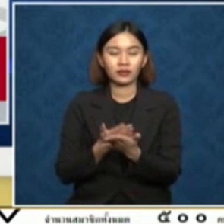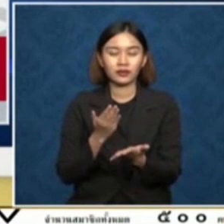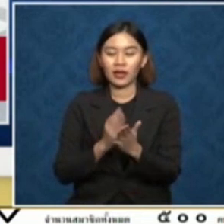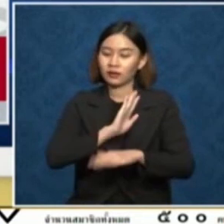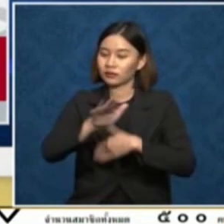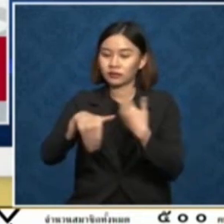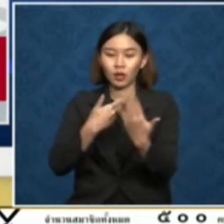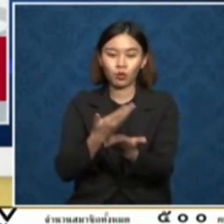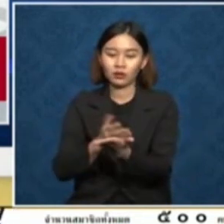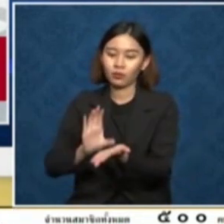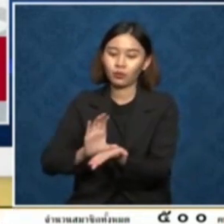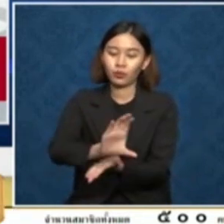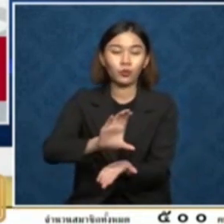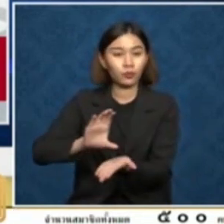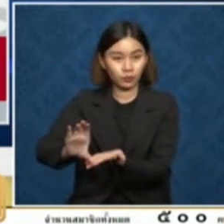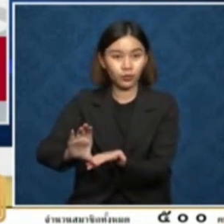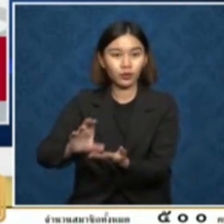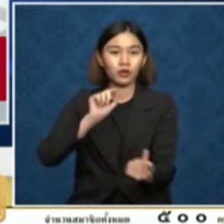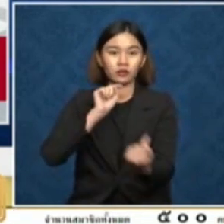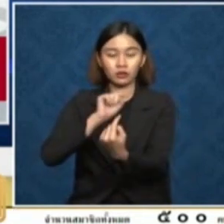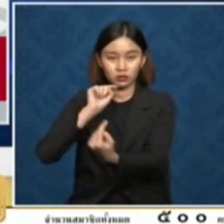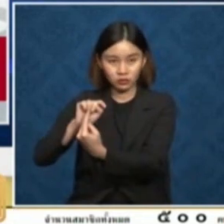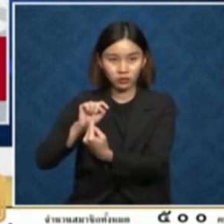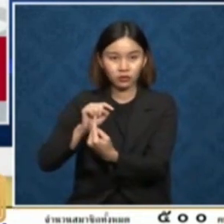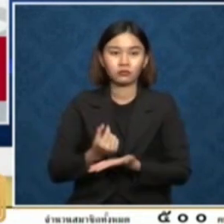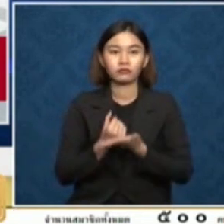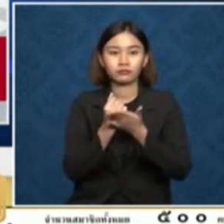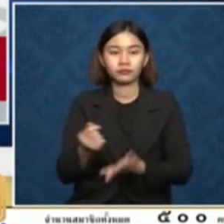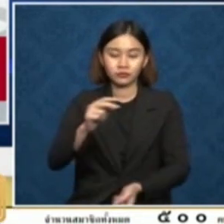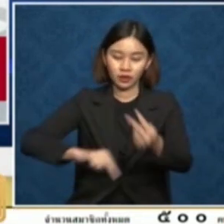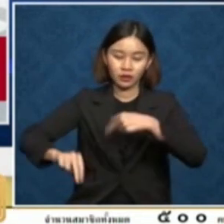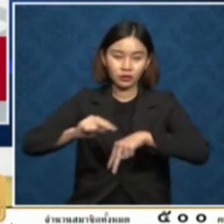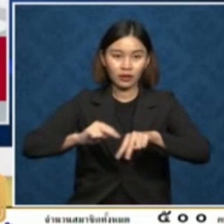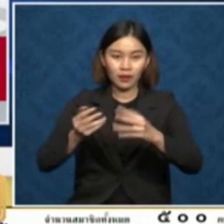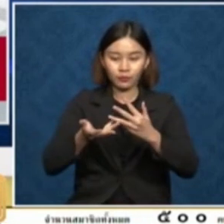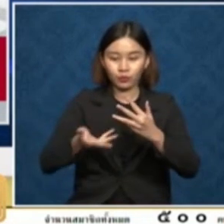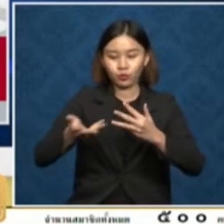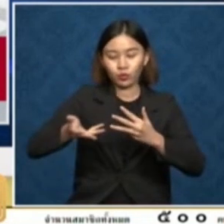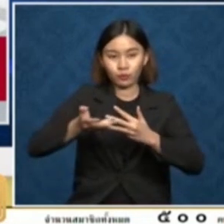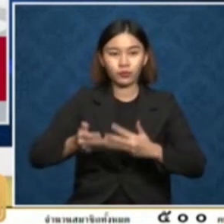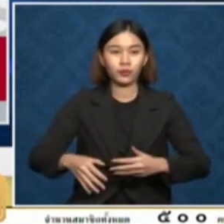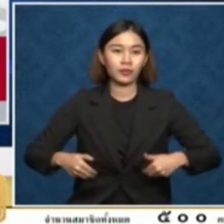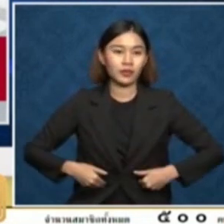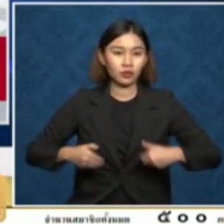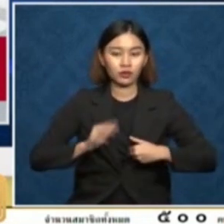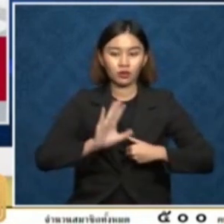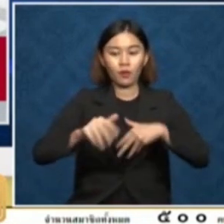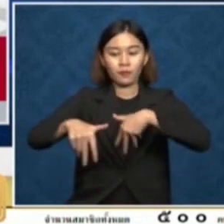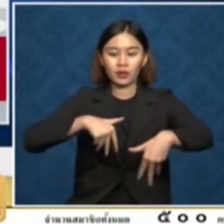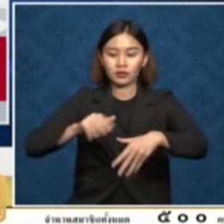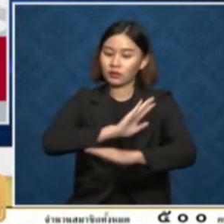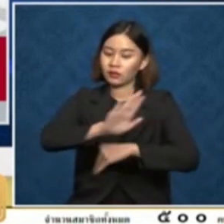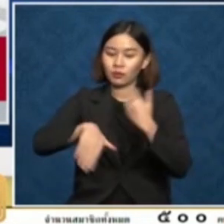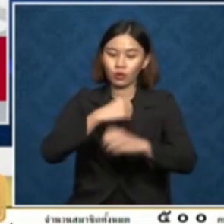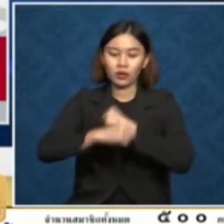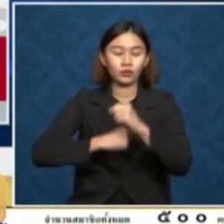การสาธารณะให้กับพี่น้องประชาชนด้วยแล้วย่อมเกี่ยวเนื่องกับการใช้จ่ายงบประมาณของแผ่นดินและเพื่อ